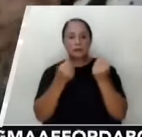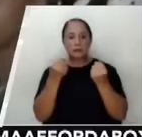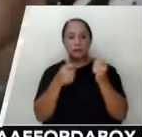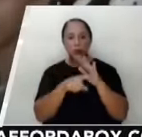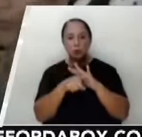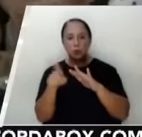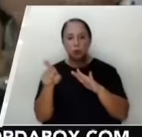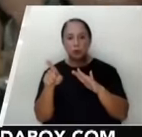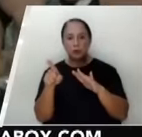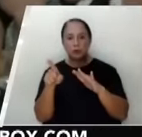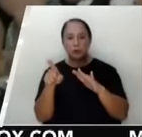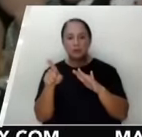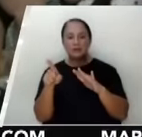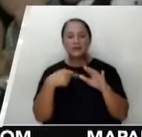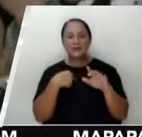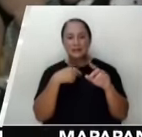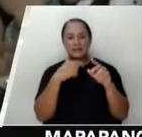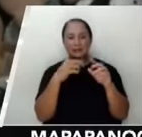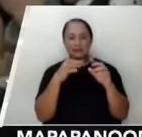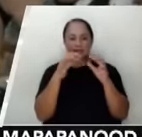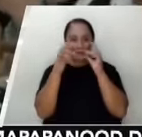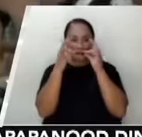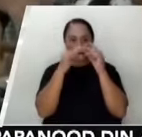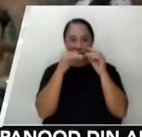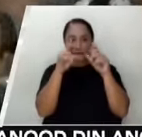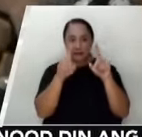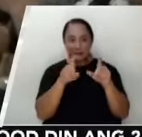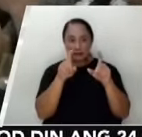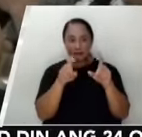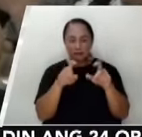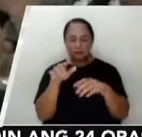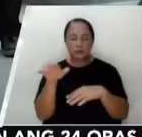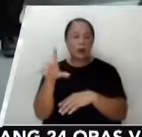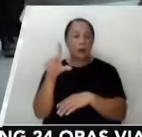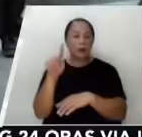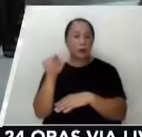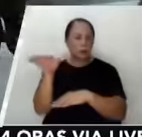dito, ipatatawag daw sila ng LTO.